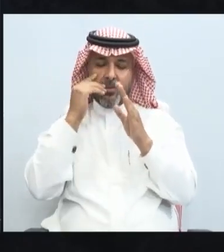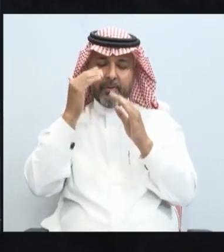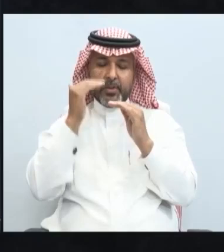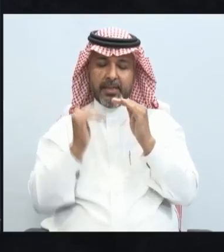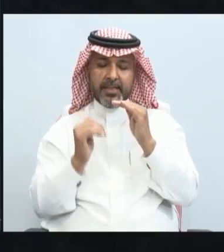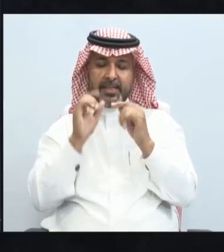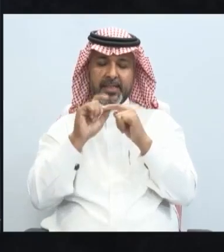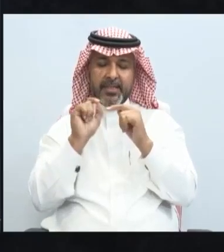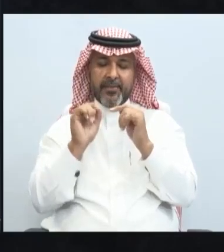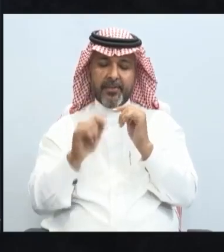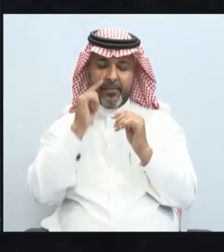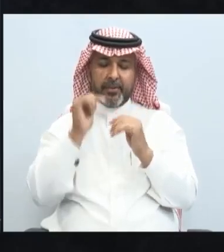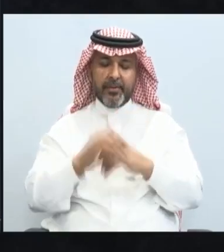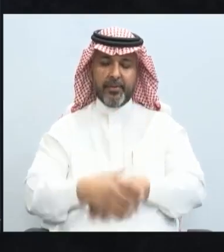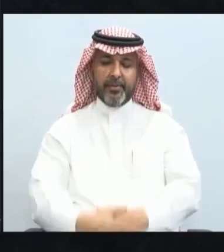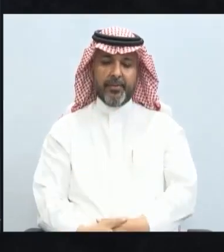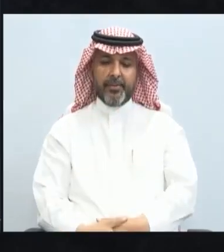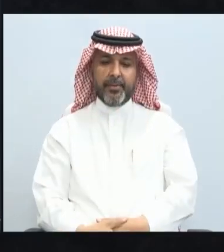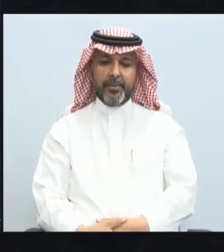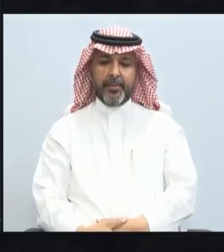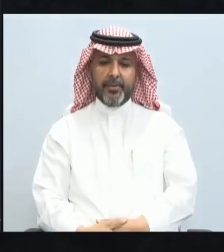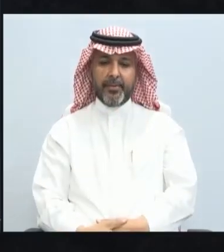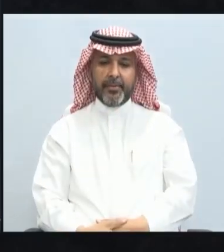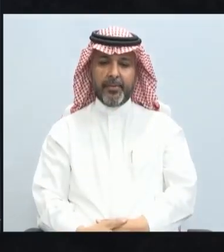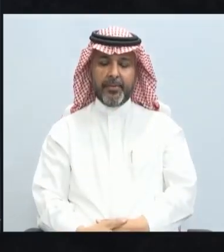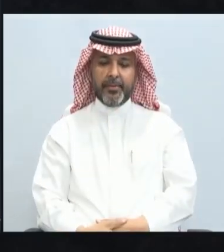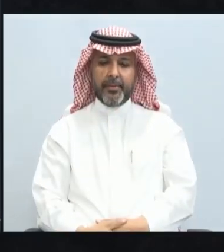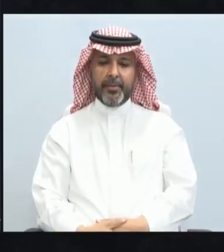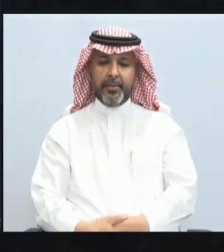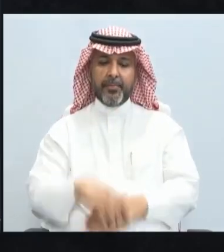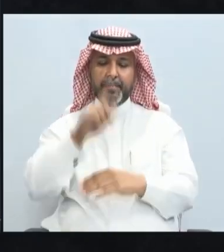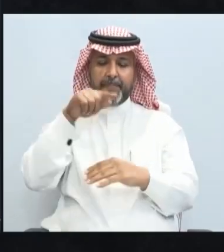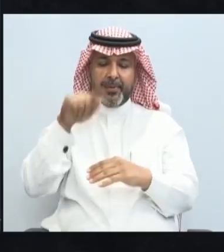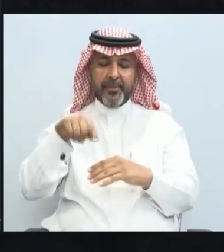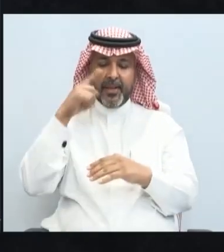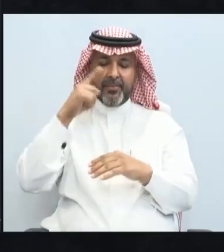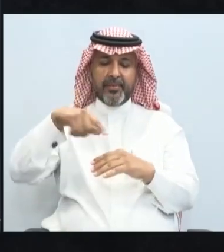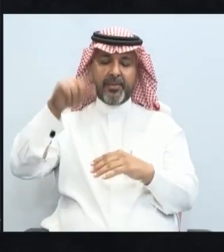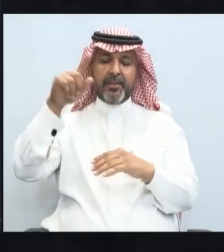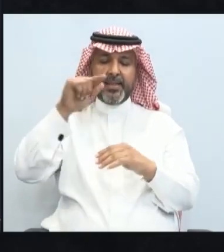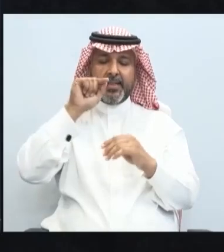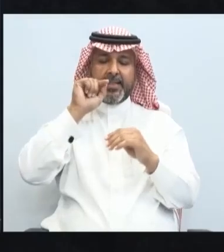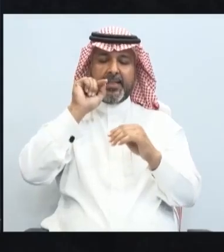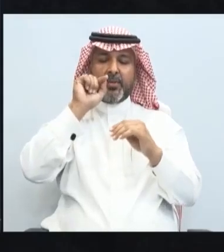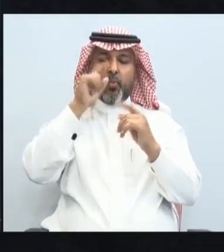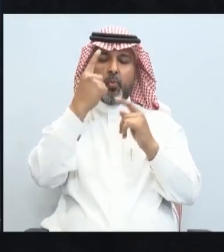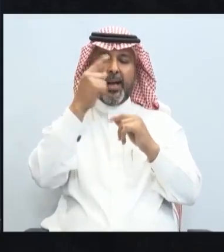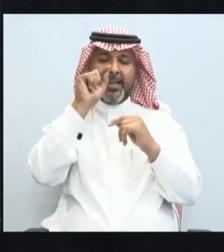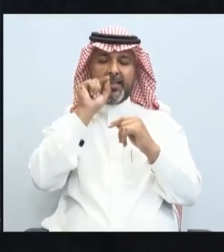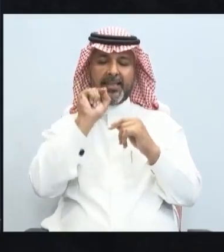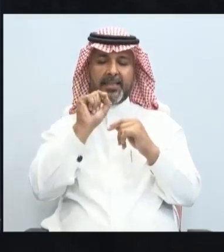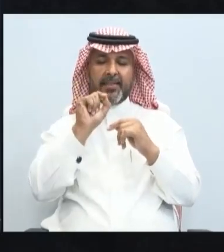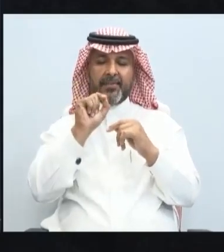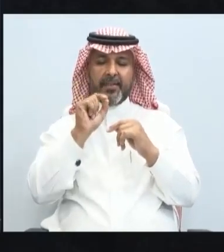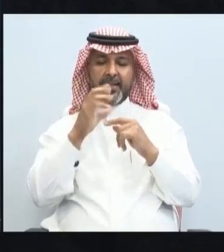الشكل ثم ترجع الى الواحد وبالتالي هذه هي دورتها لاحظنا انه داله الساين تكون متماثله